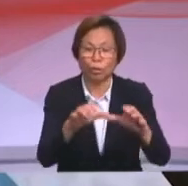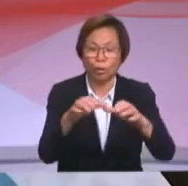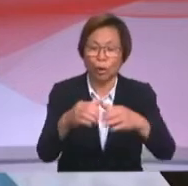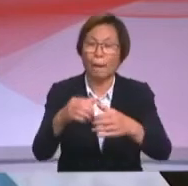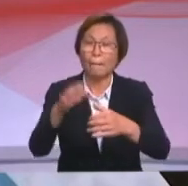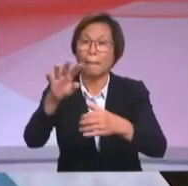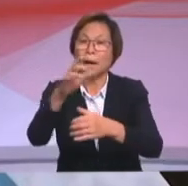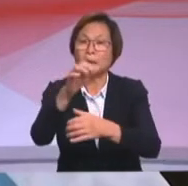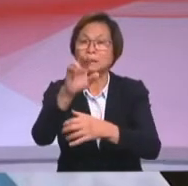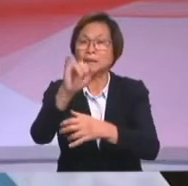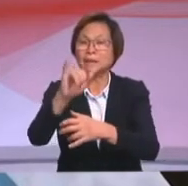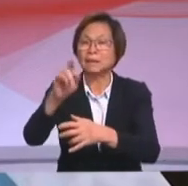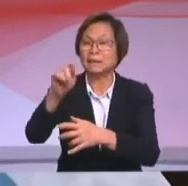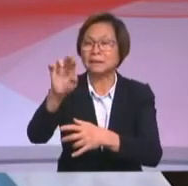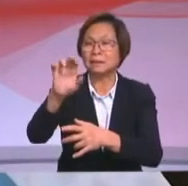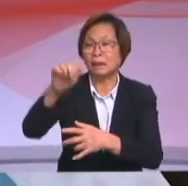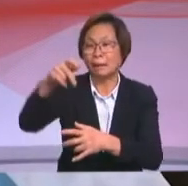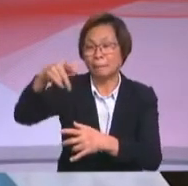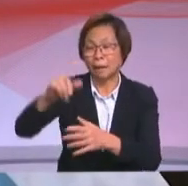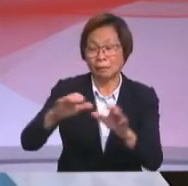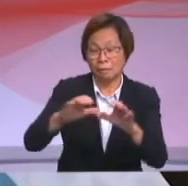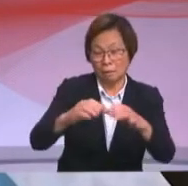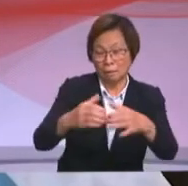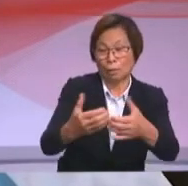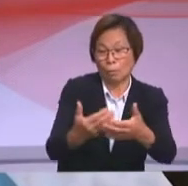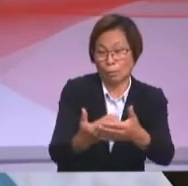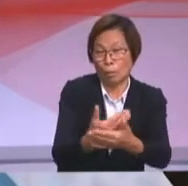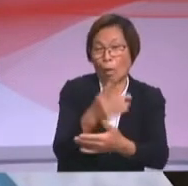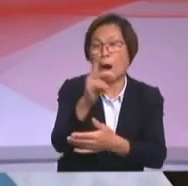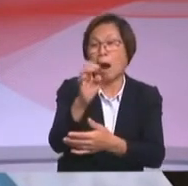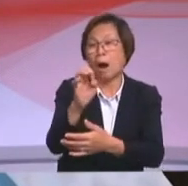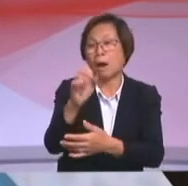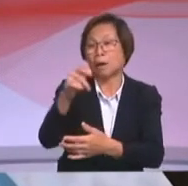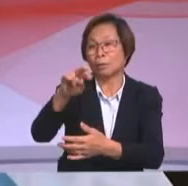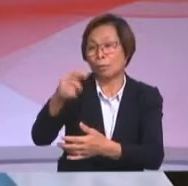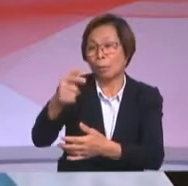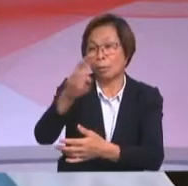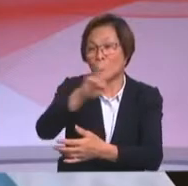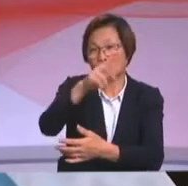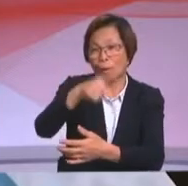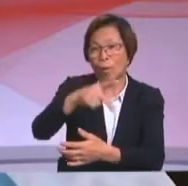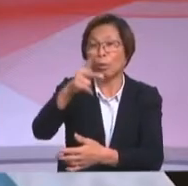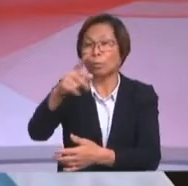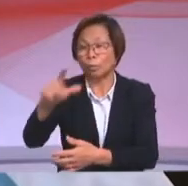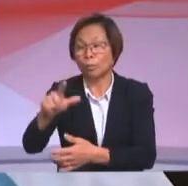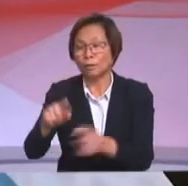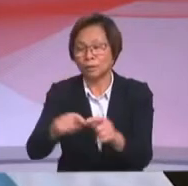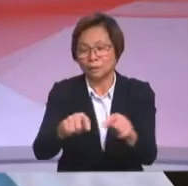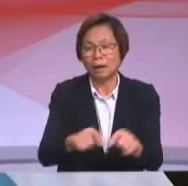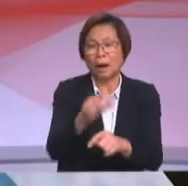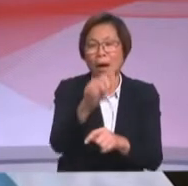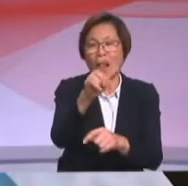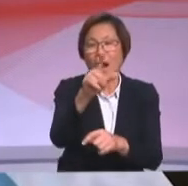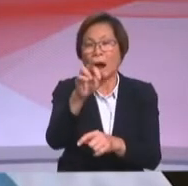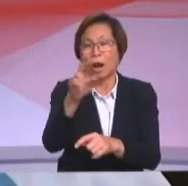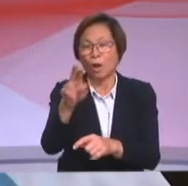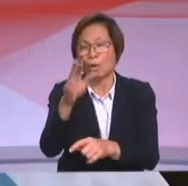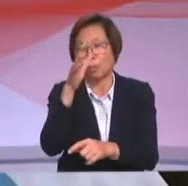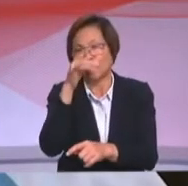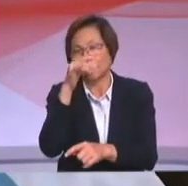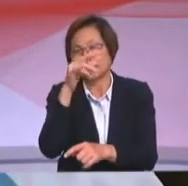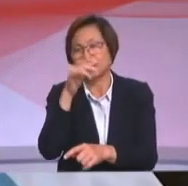kluster Seri Terapi. Kluster baru ini melibatkan daerah Kepong di wilayah Persekutuan Kuala Lumpur dan daerah Alor Gajah di negeri